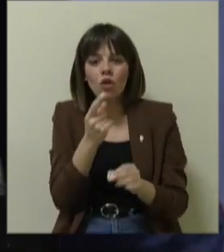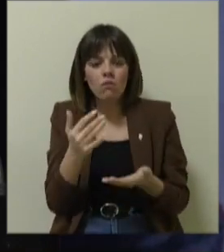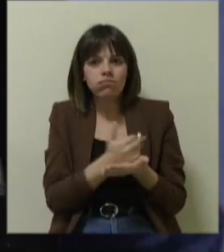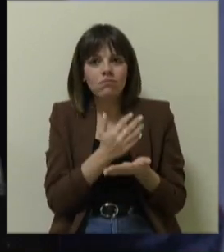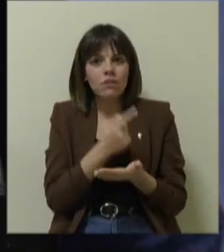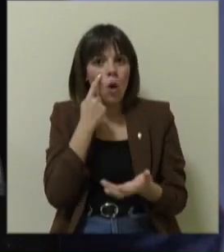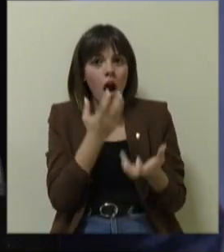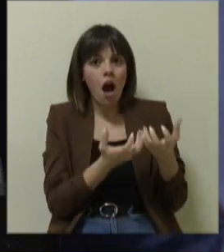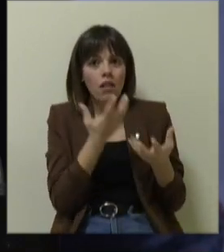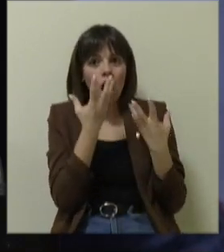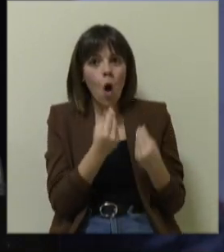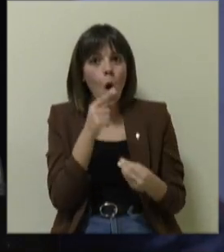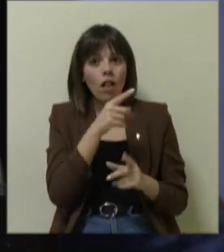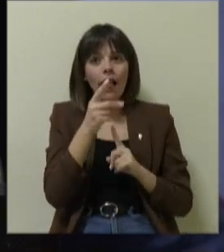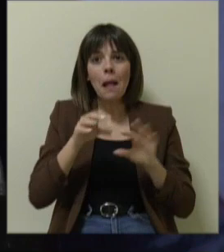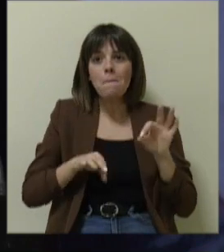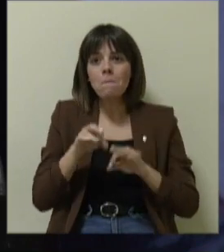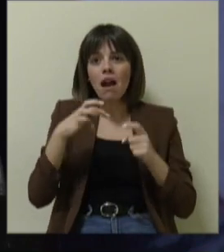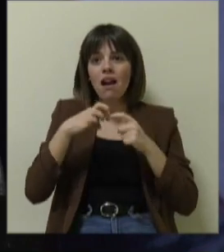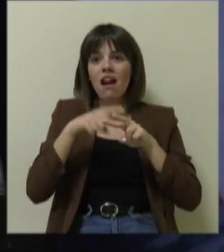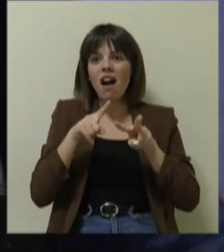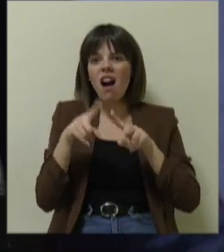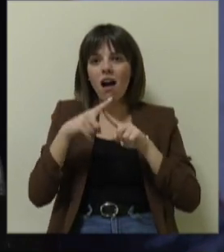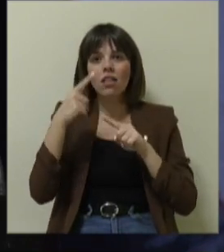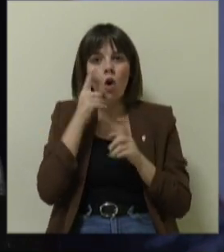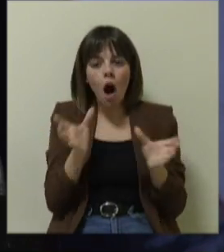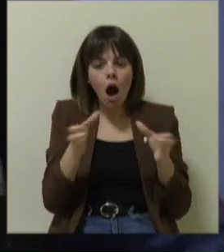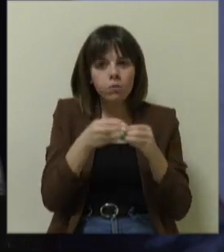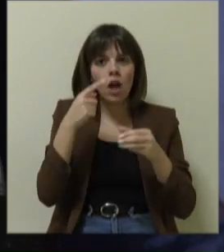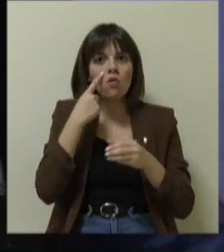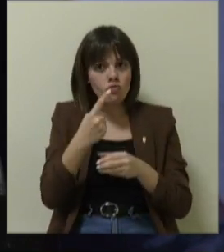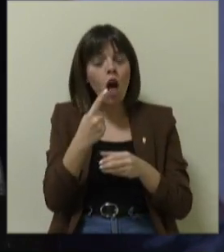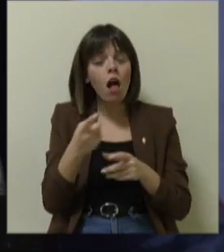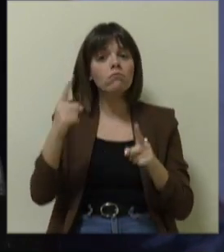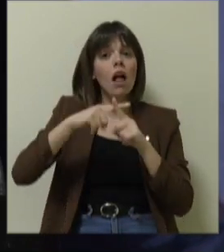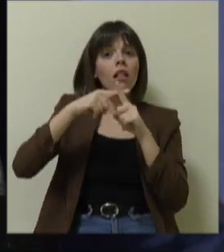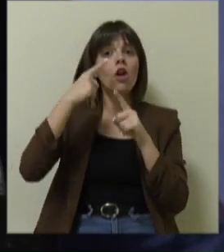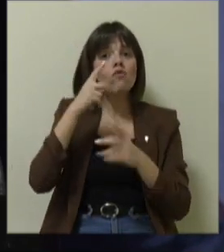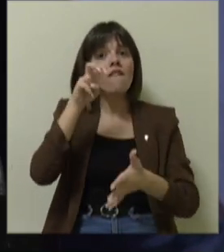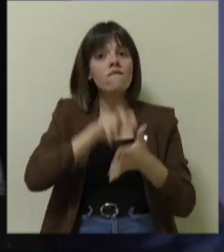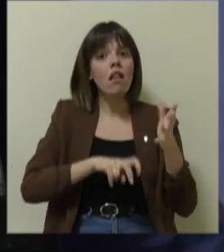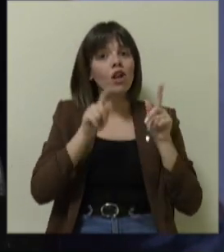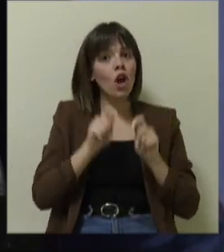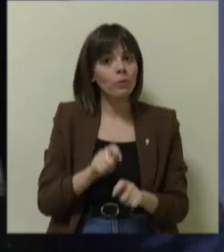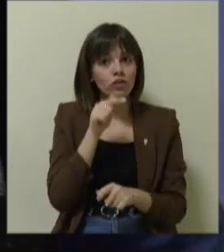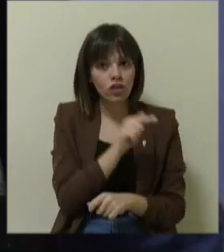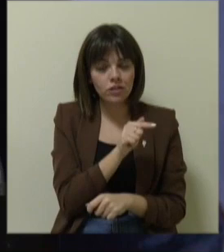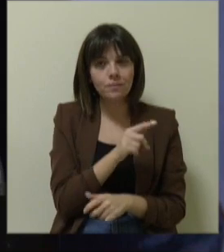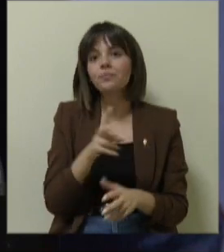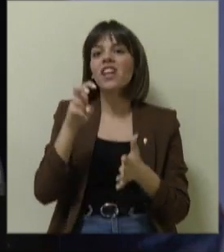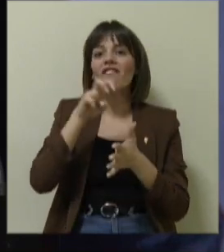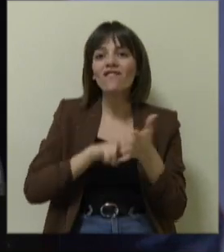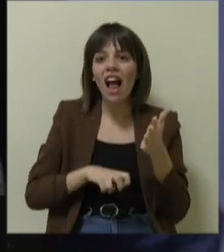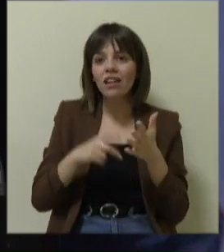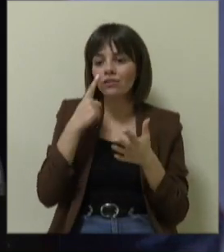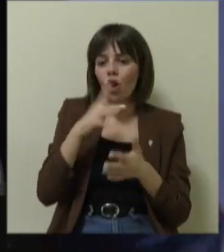transferinin kaynağı olan imar rantlarını kapsamlı ve etkili bir biçimde vergilendireceğiz. Vergi